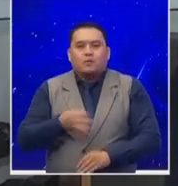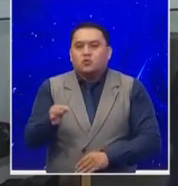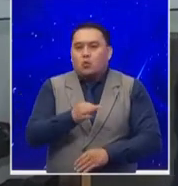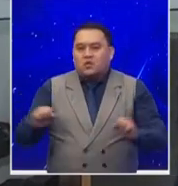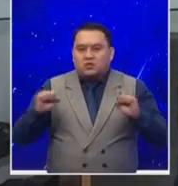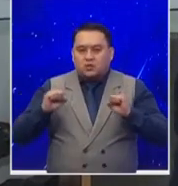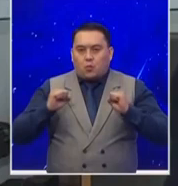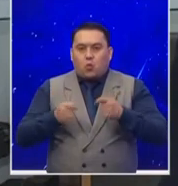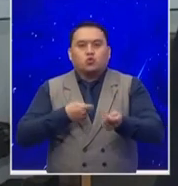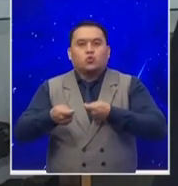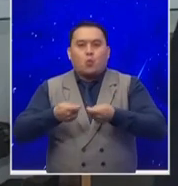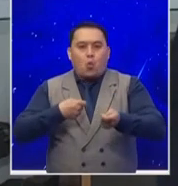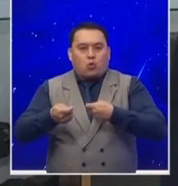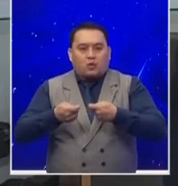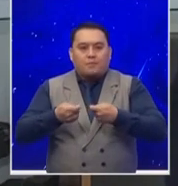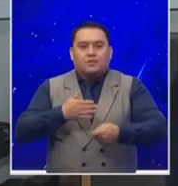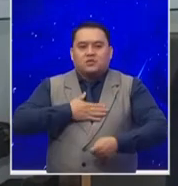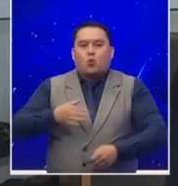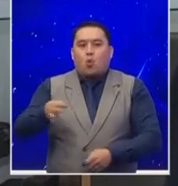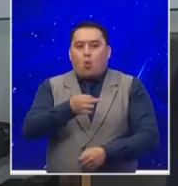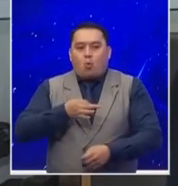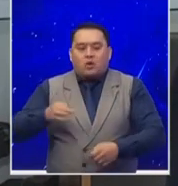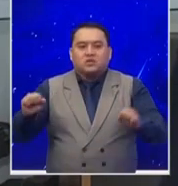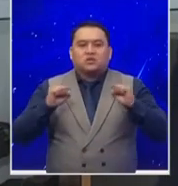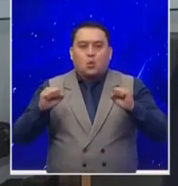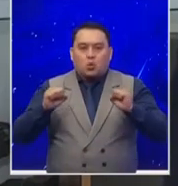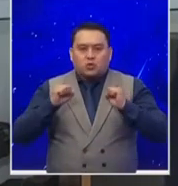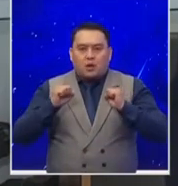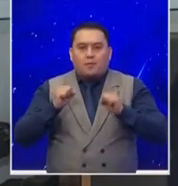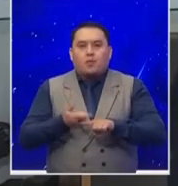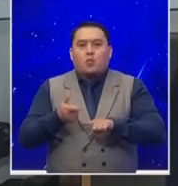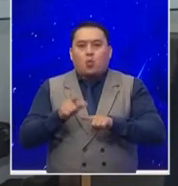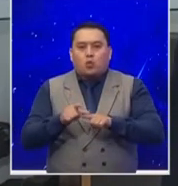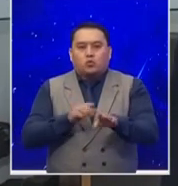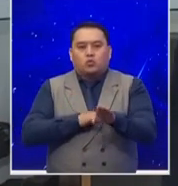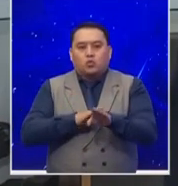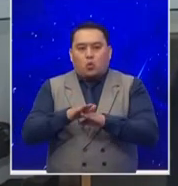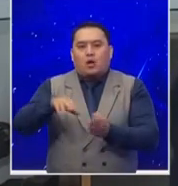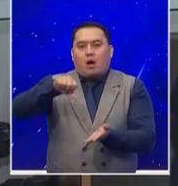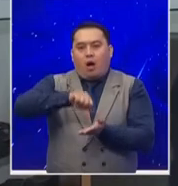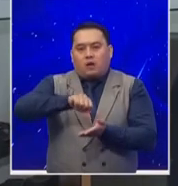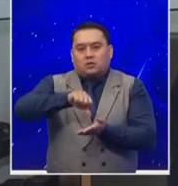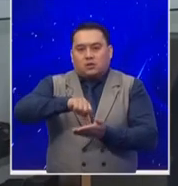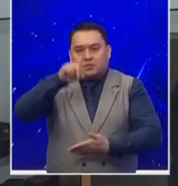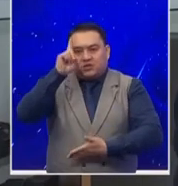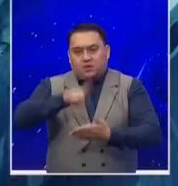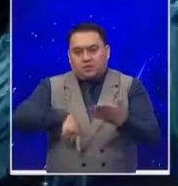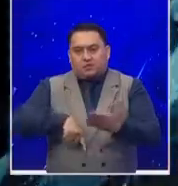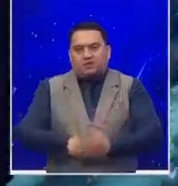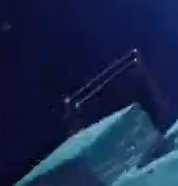дене шынықтыру және спорт басқармасы және біздің облысымыздың спортшылары бұл науқанға толықтай қатысады деп сенім